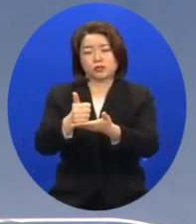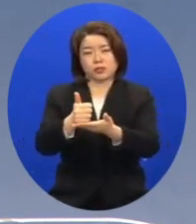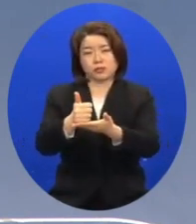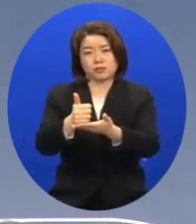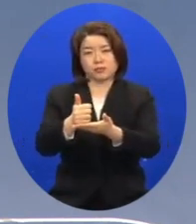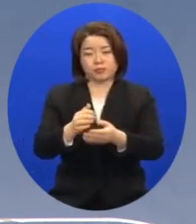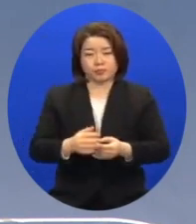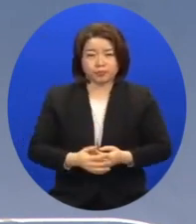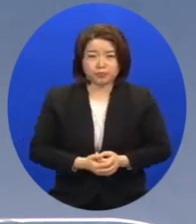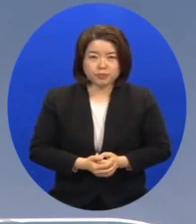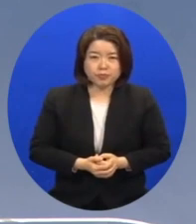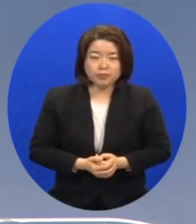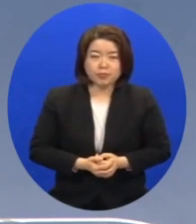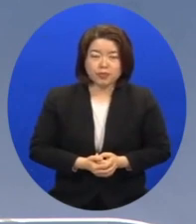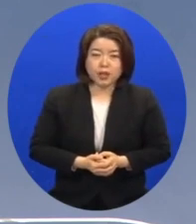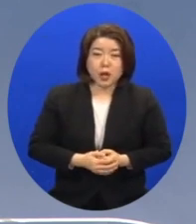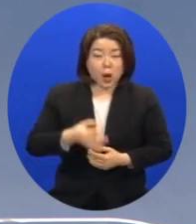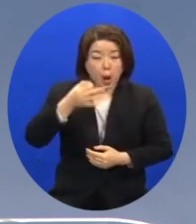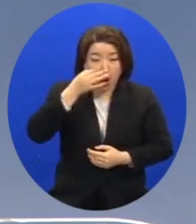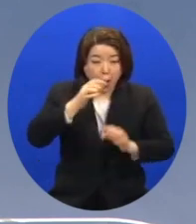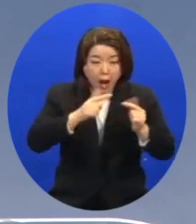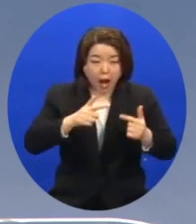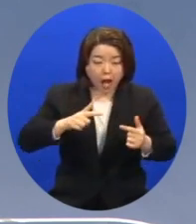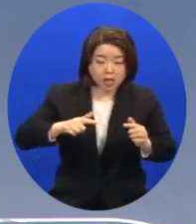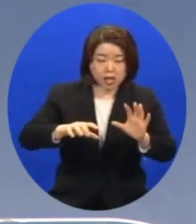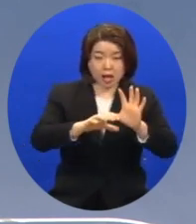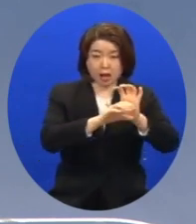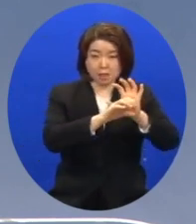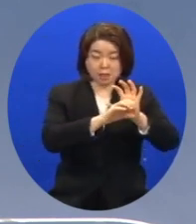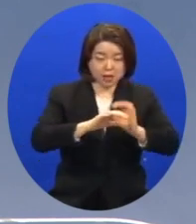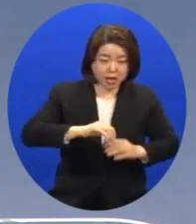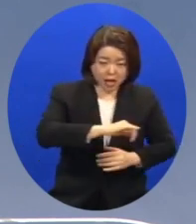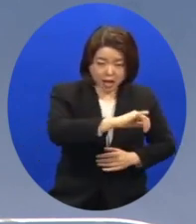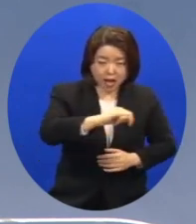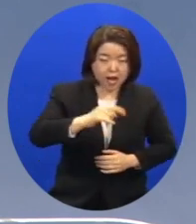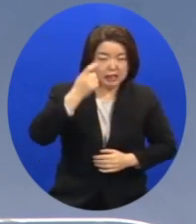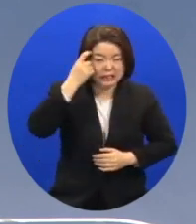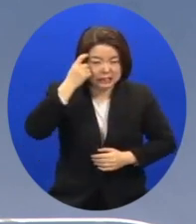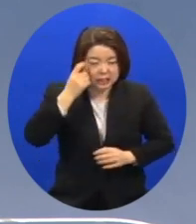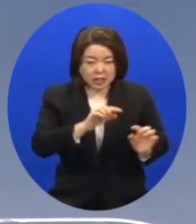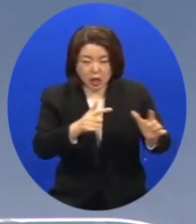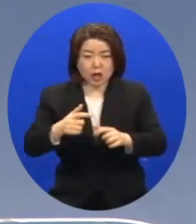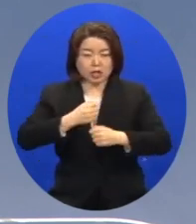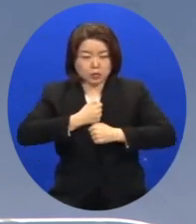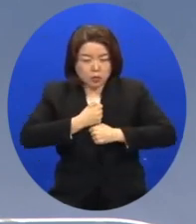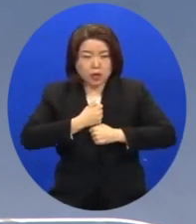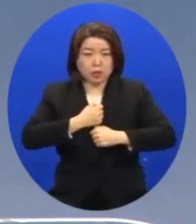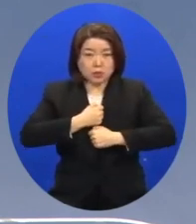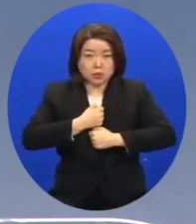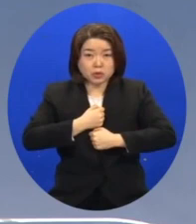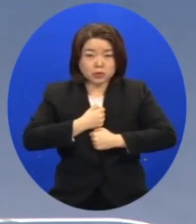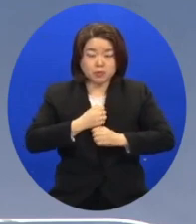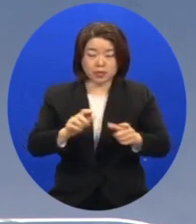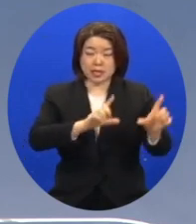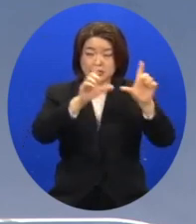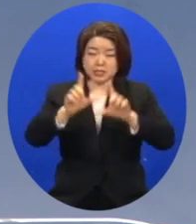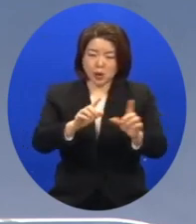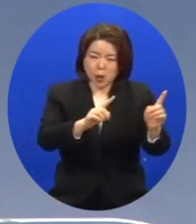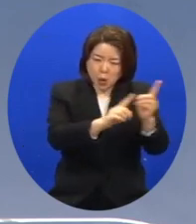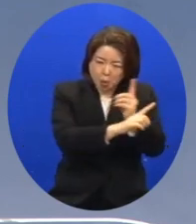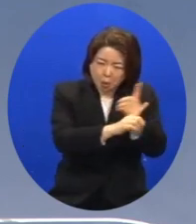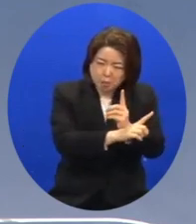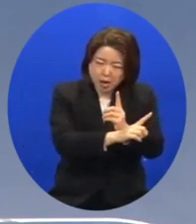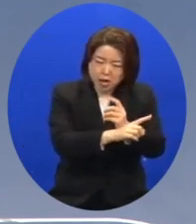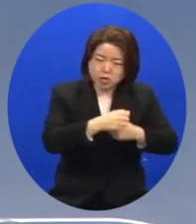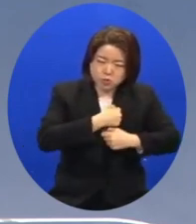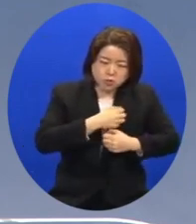여러분 그 보이지 않는 코로나 바이러스 를 의식해서 여러가지로 조심하고 생활도 완전히 패턴도 바뀌고